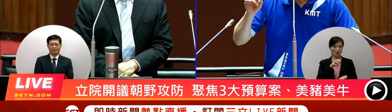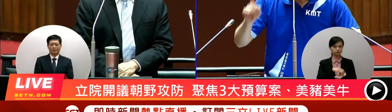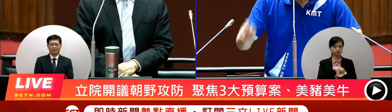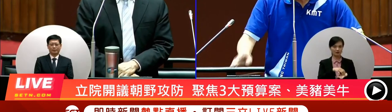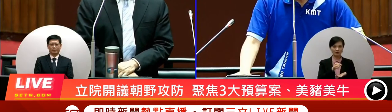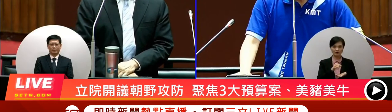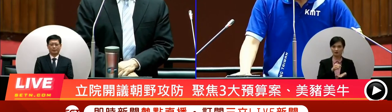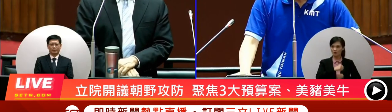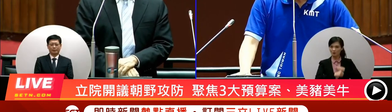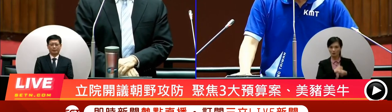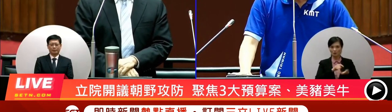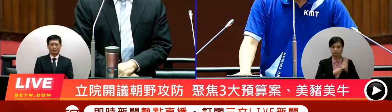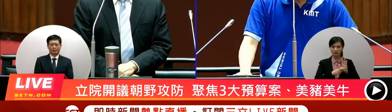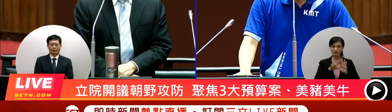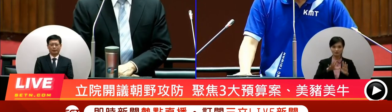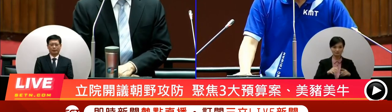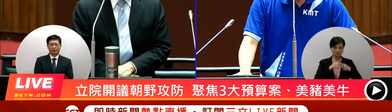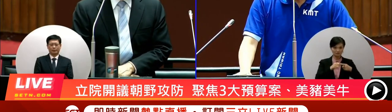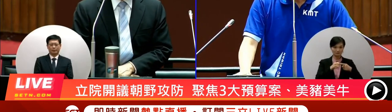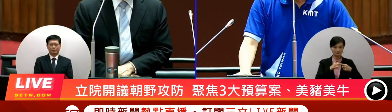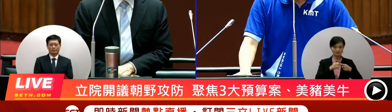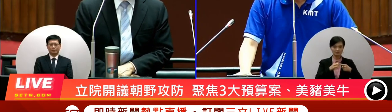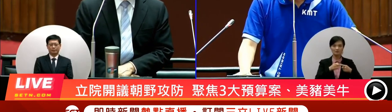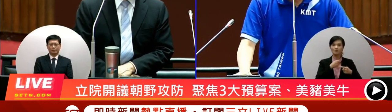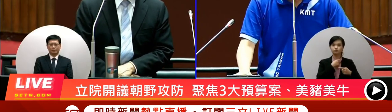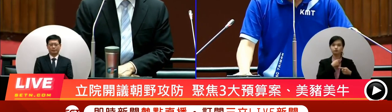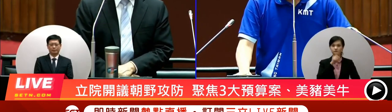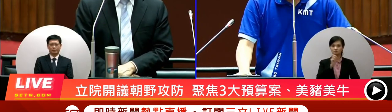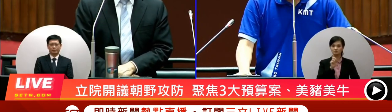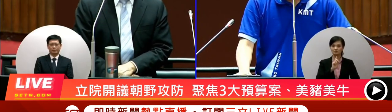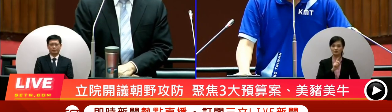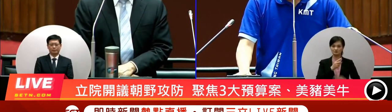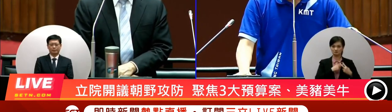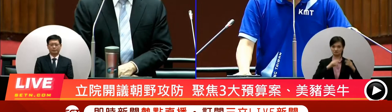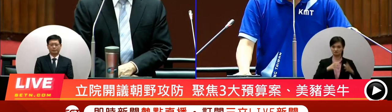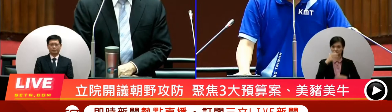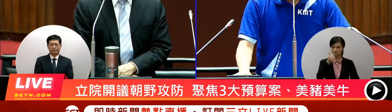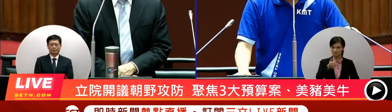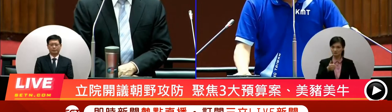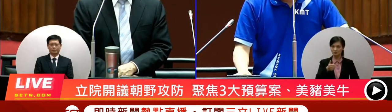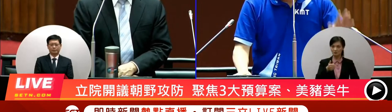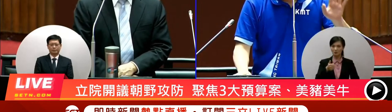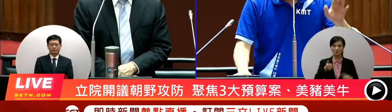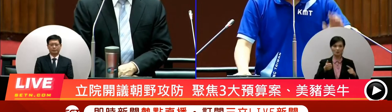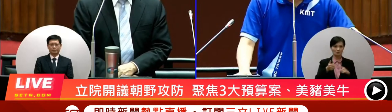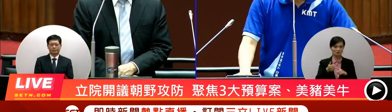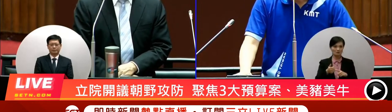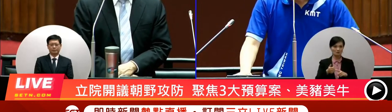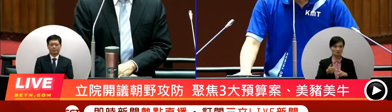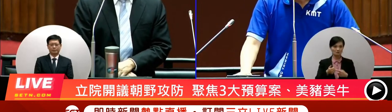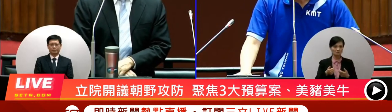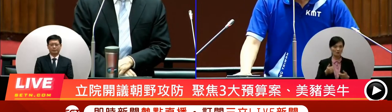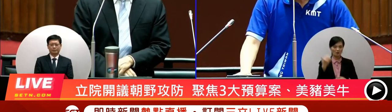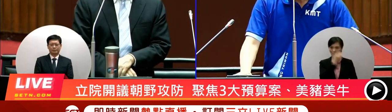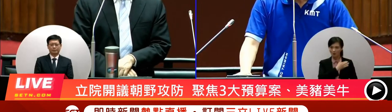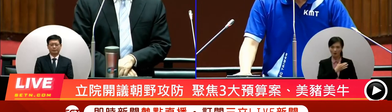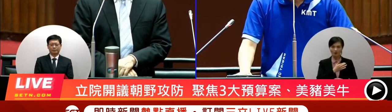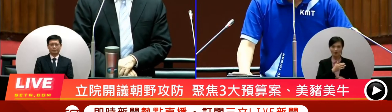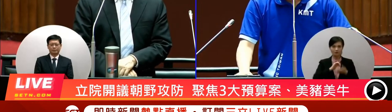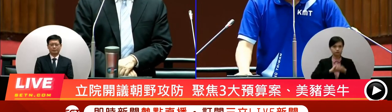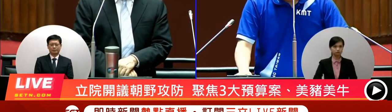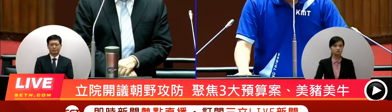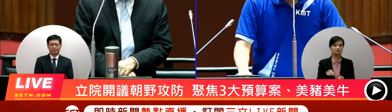一，我们要求蔡总统突袭式的做这个决策，